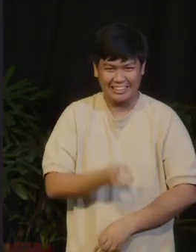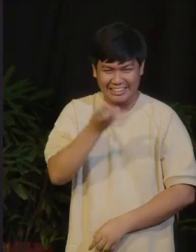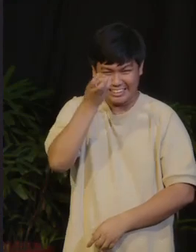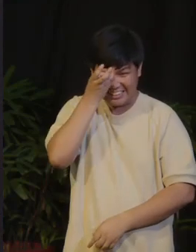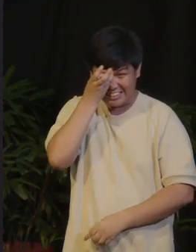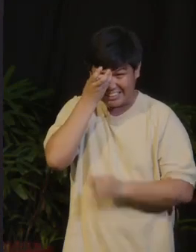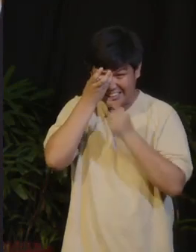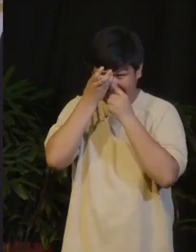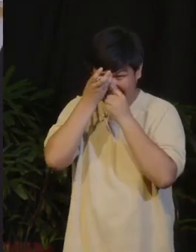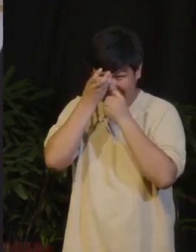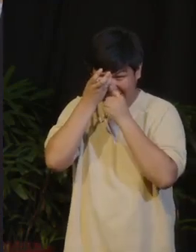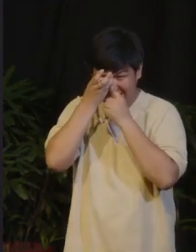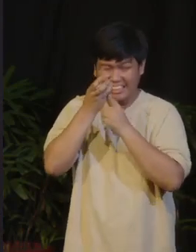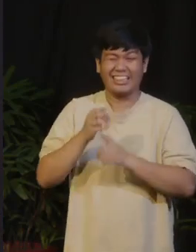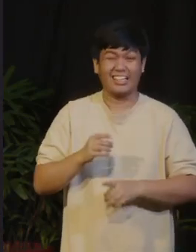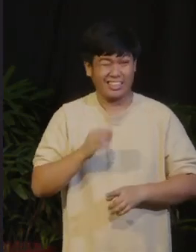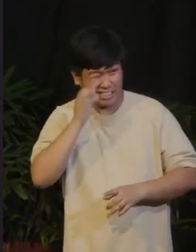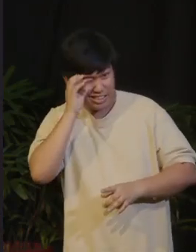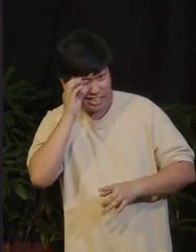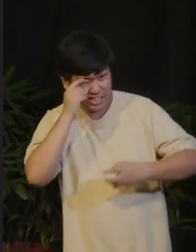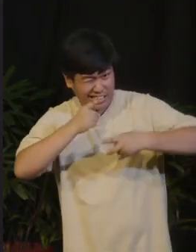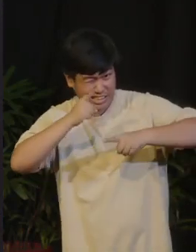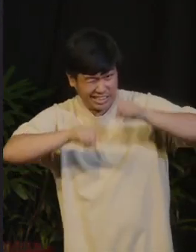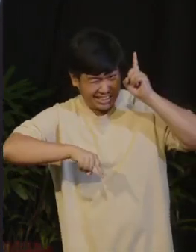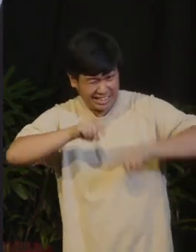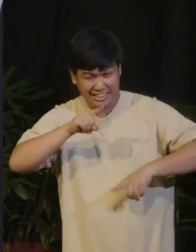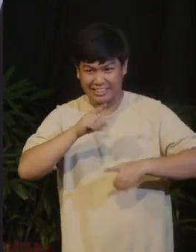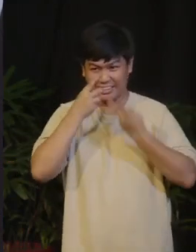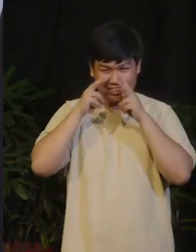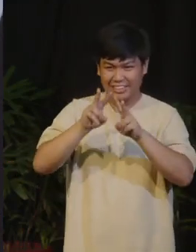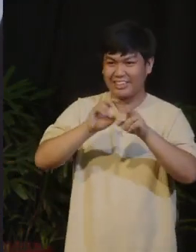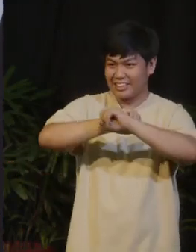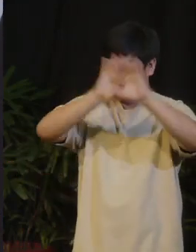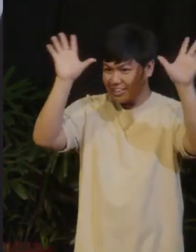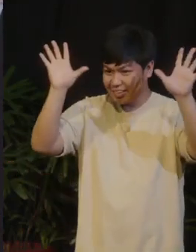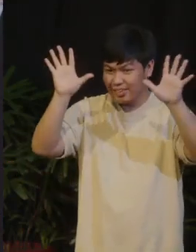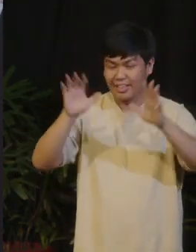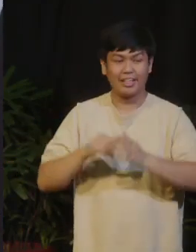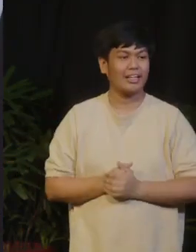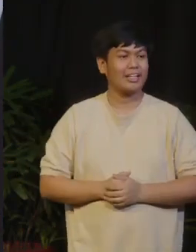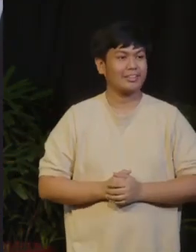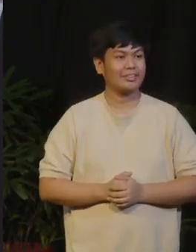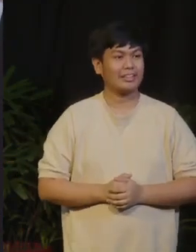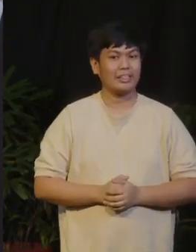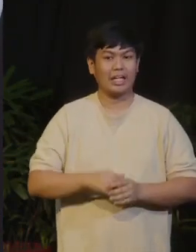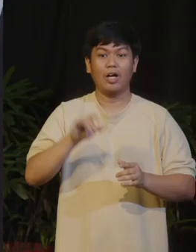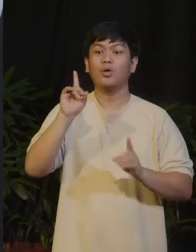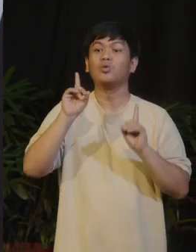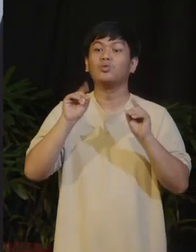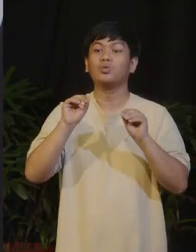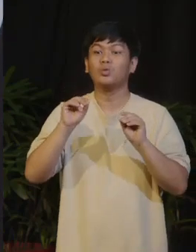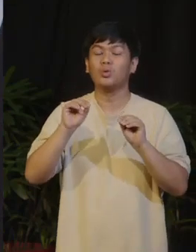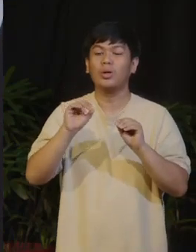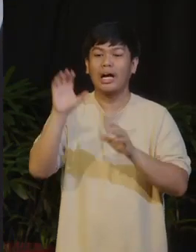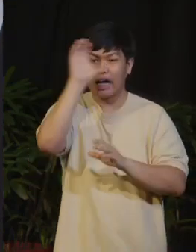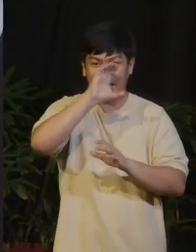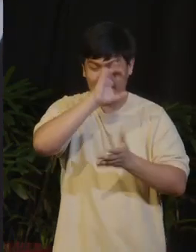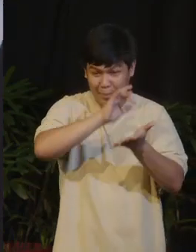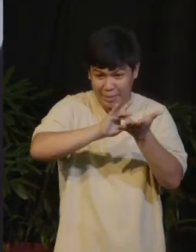parang magpipikit-pikit kayong ganyan, no? Kung pwede, maglagay ng eye drop para mawala yung